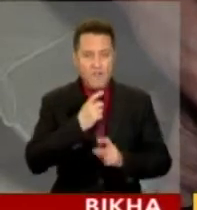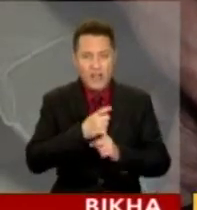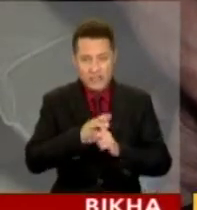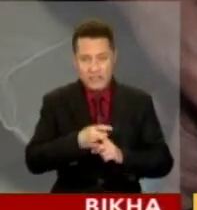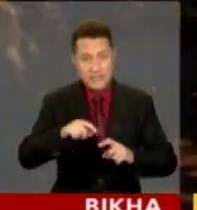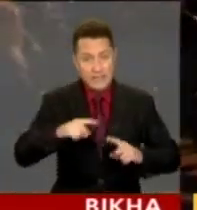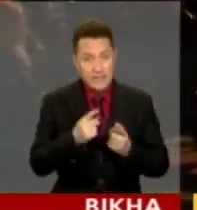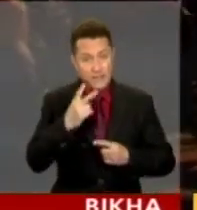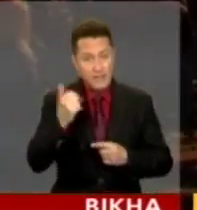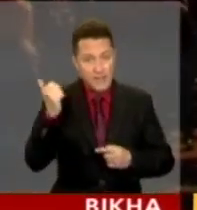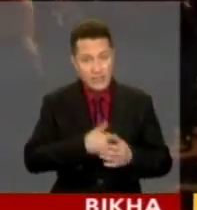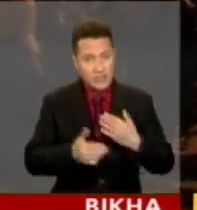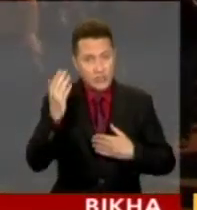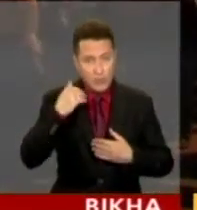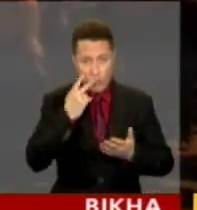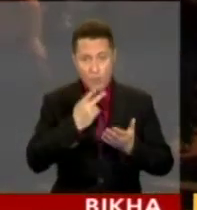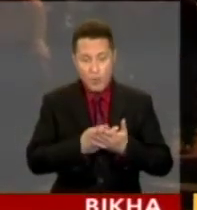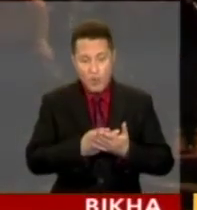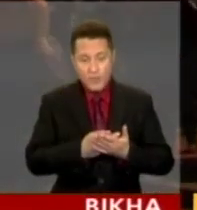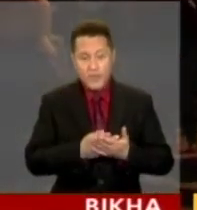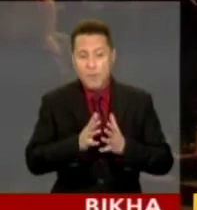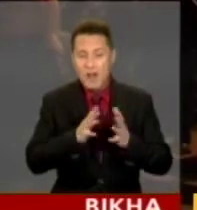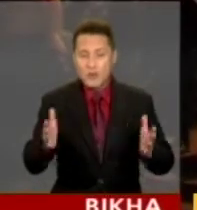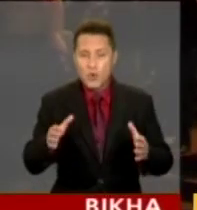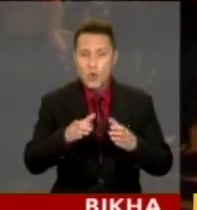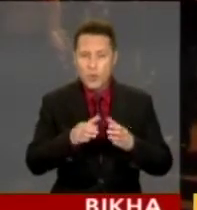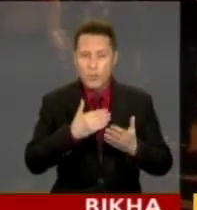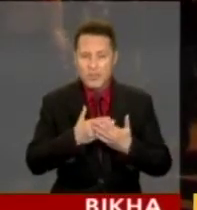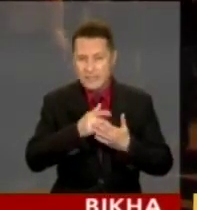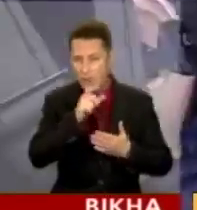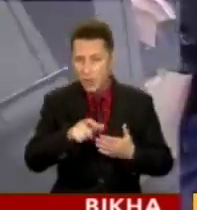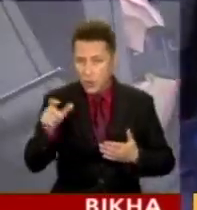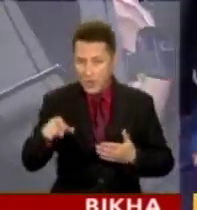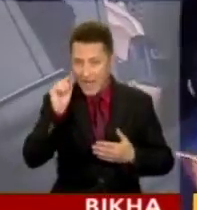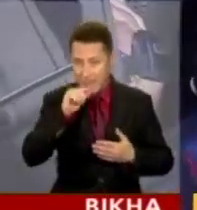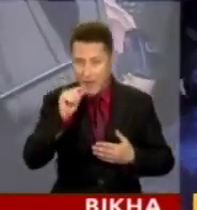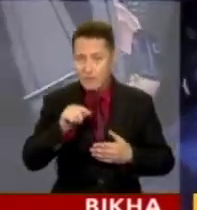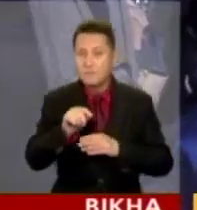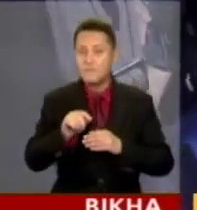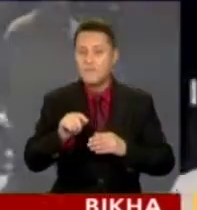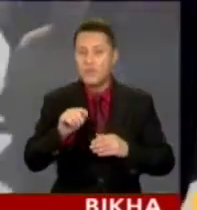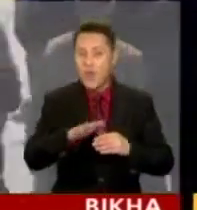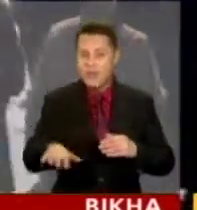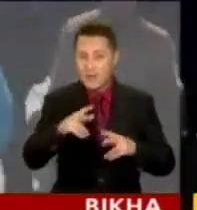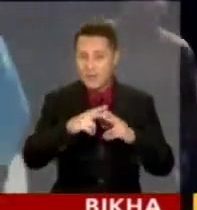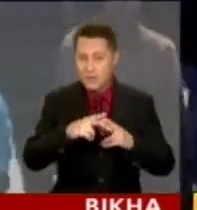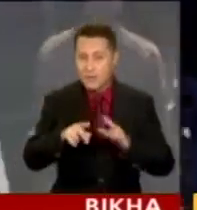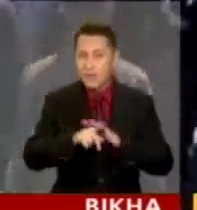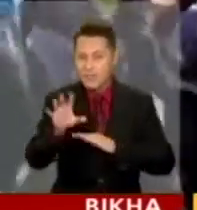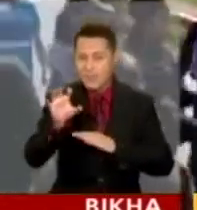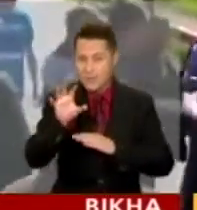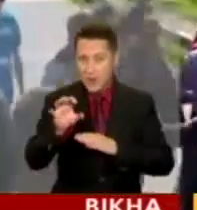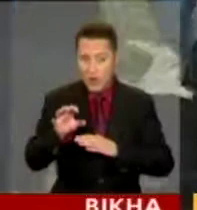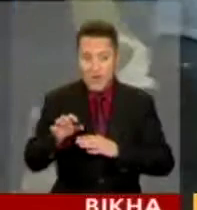Близько півночі журналіст помітив велику групу підозрілих людей на луганському автовокзалі. Почав фотографувати, їм це не сподобалося. На